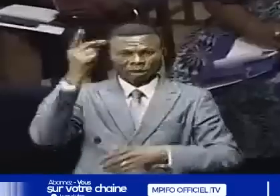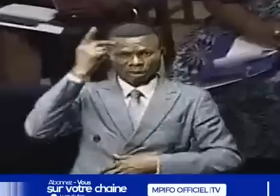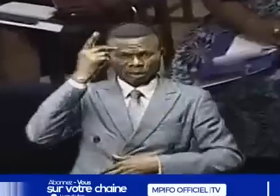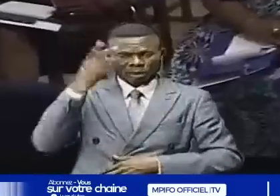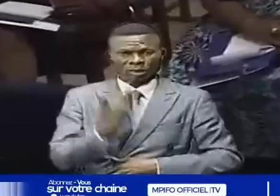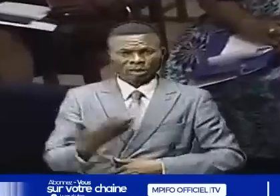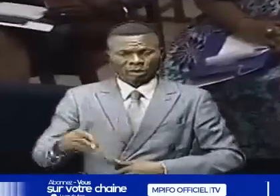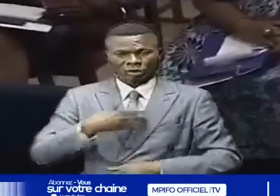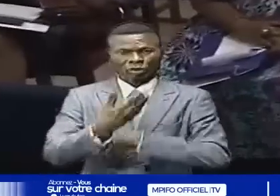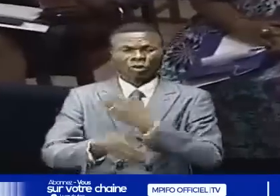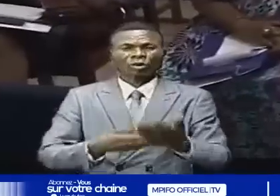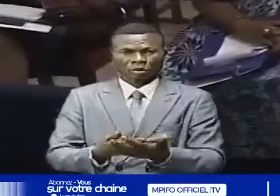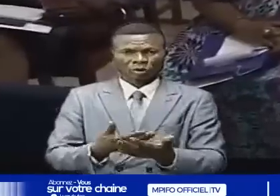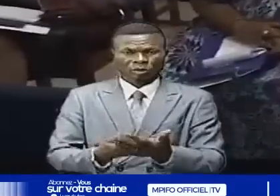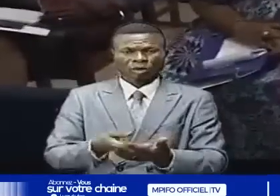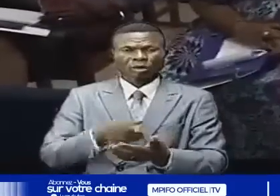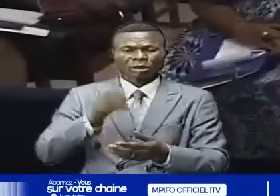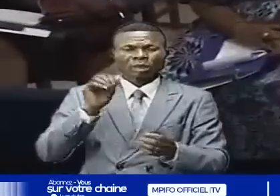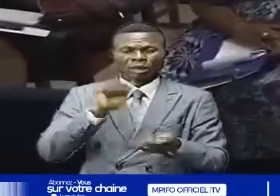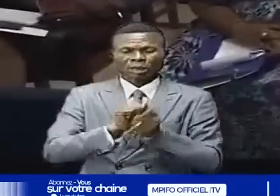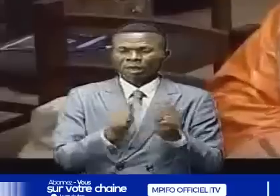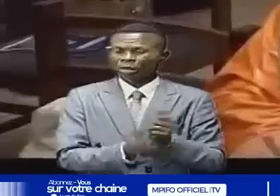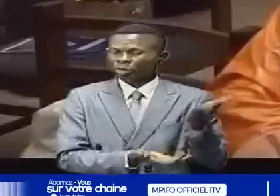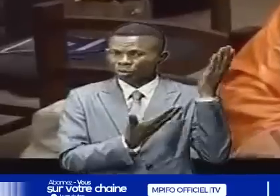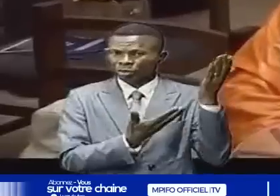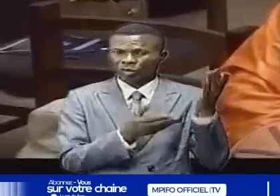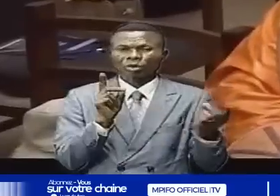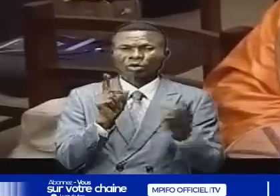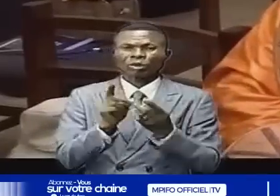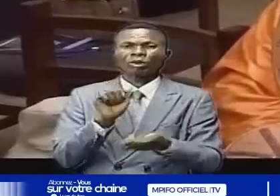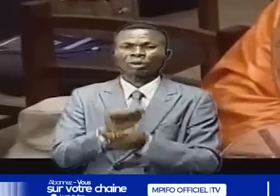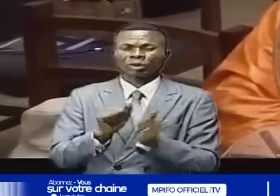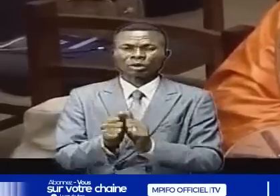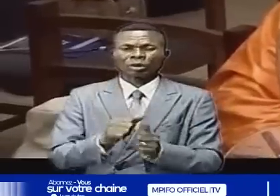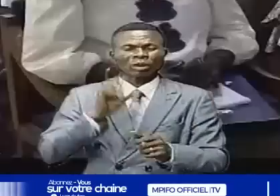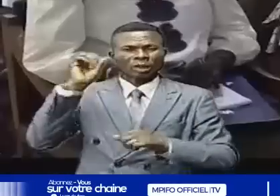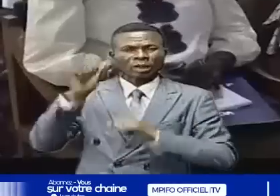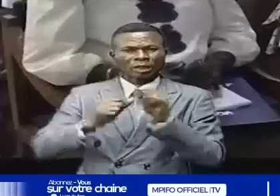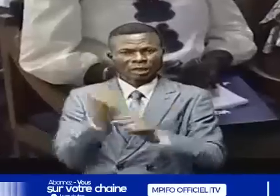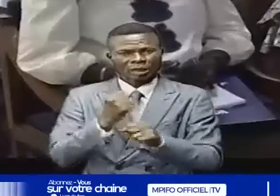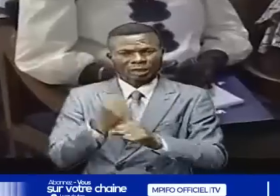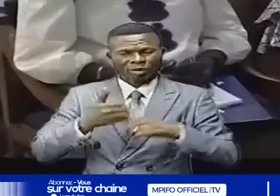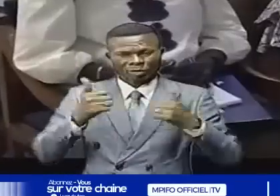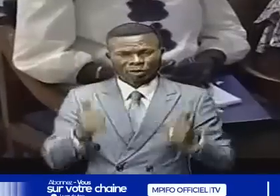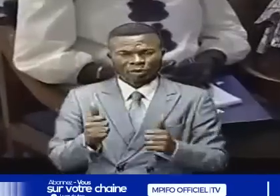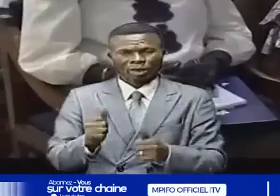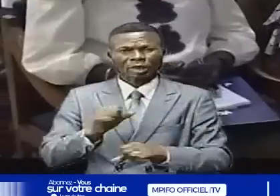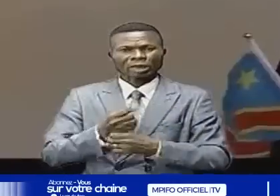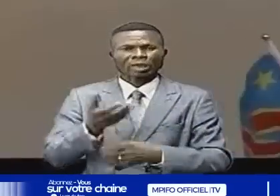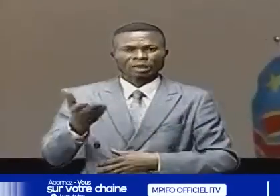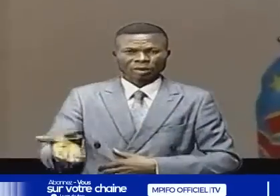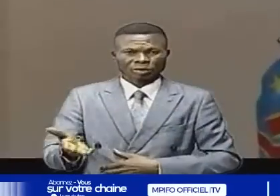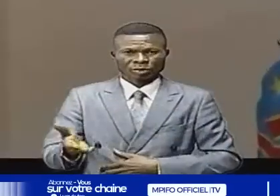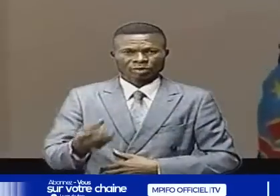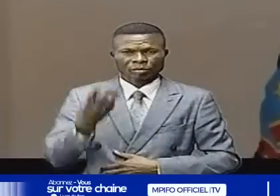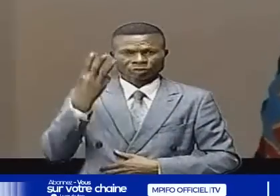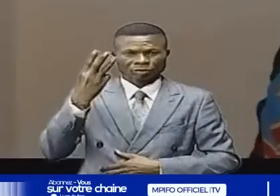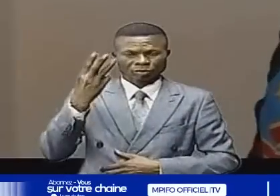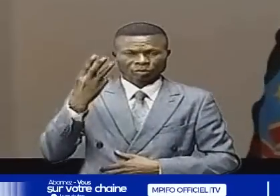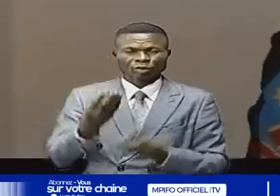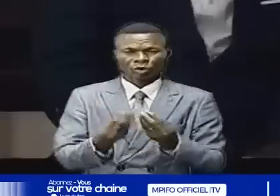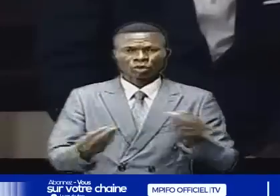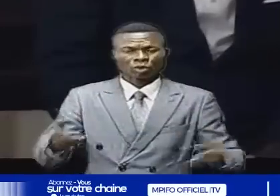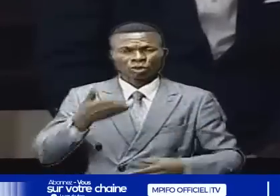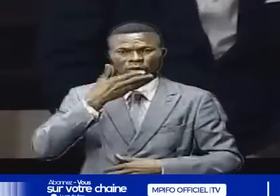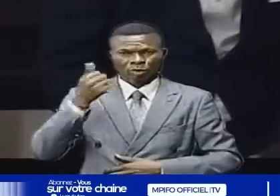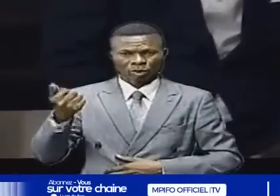réalisations de ces programmes, les principaux défis rencontrés, ainsi que les bonnes pratiques qui ont été mises en place. 3 nouveaux résultats